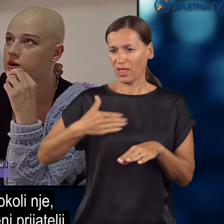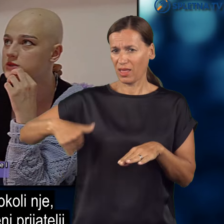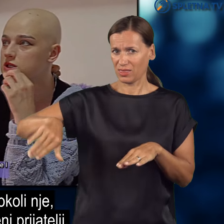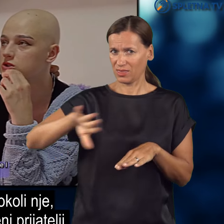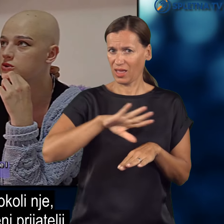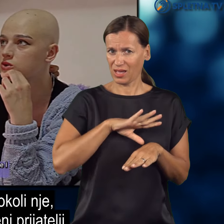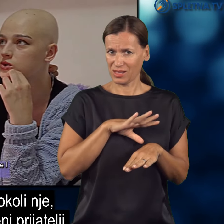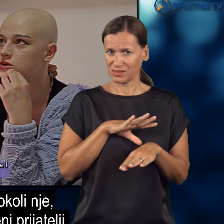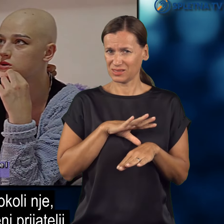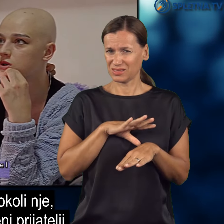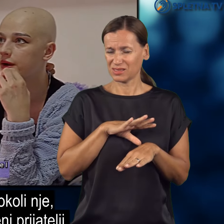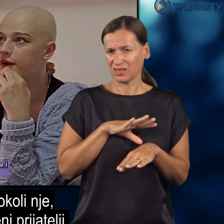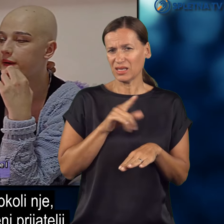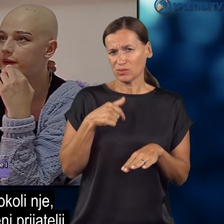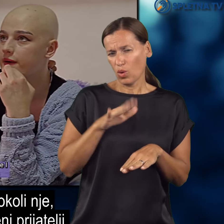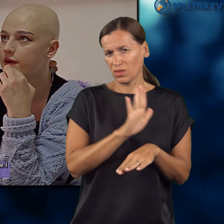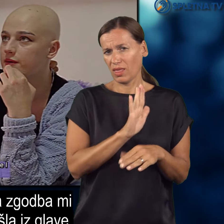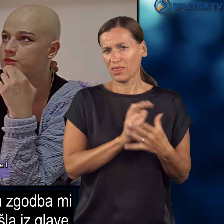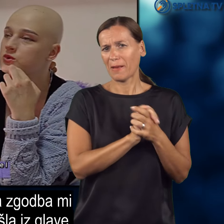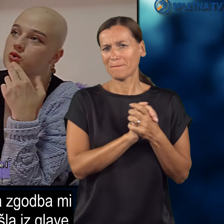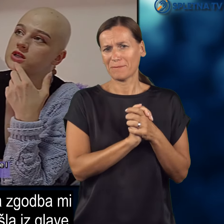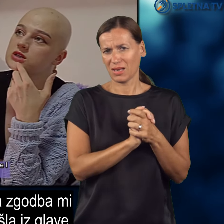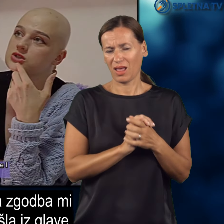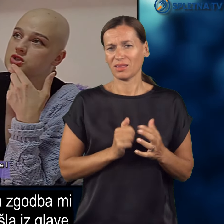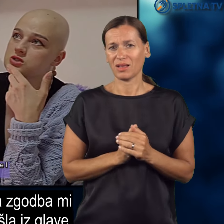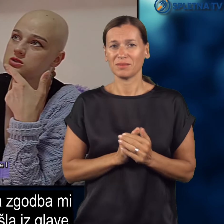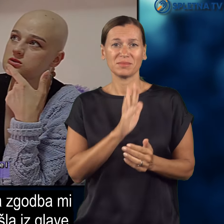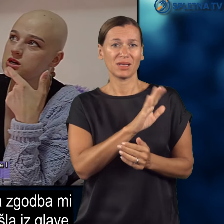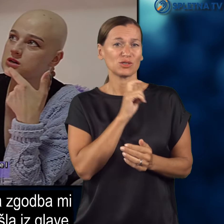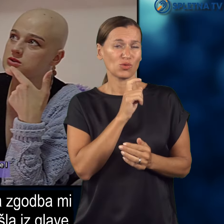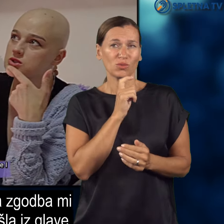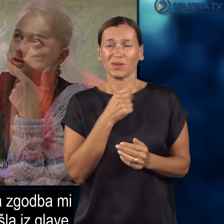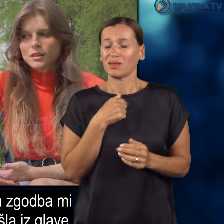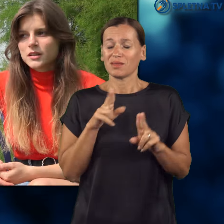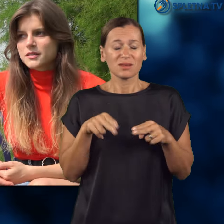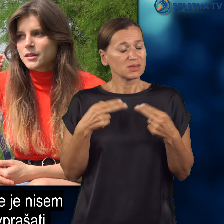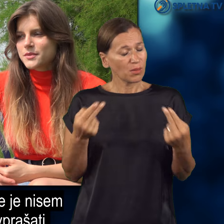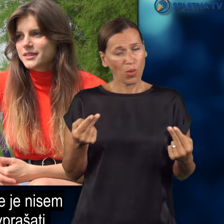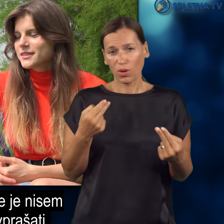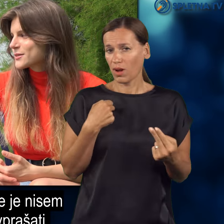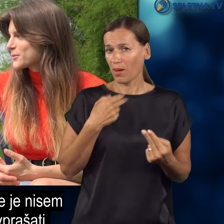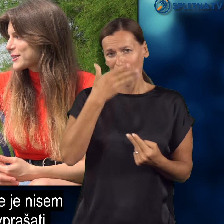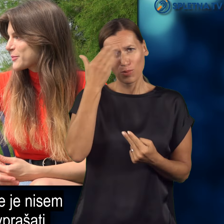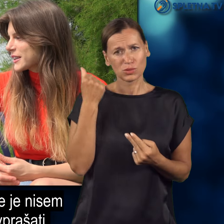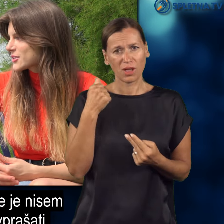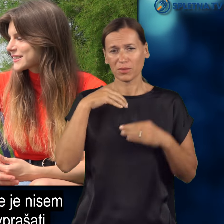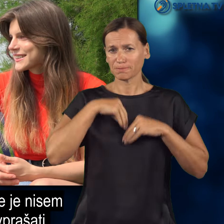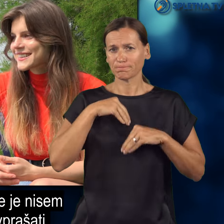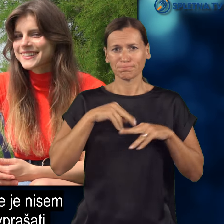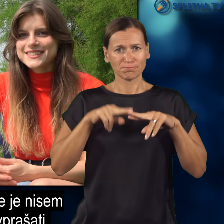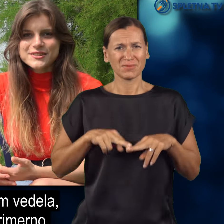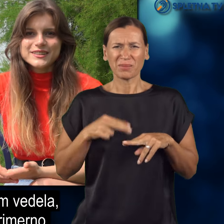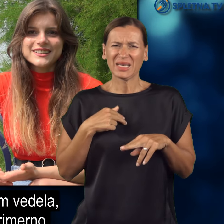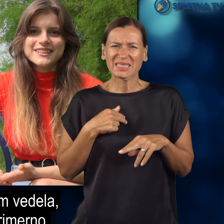smo okolje, ki smo njeni frendi. Ta Špelina zgodba mi nekako ni šla iz glave. Sam se nisem upala